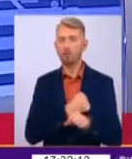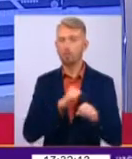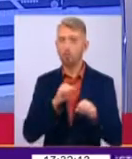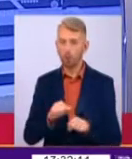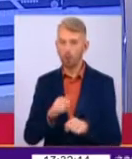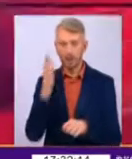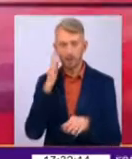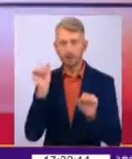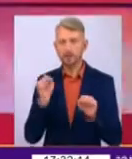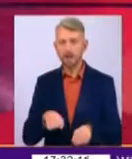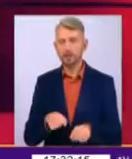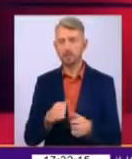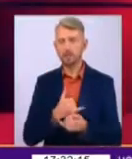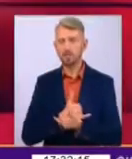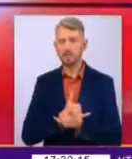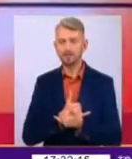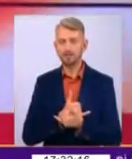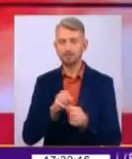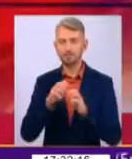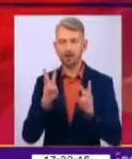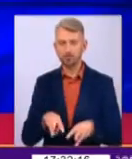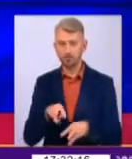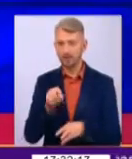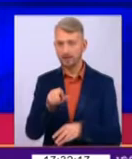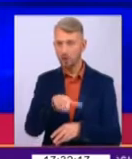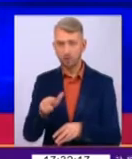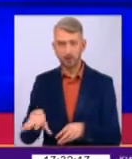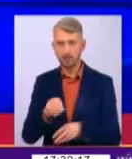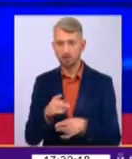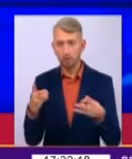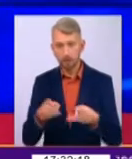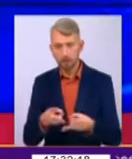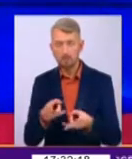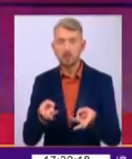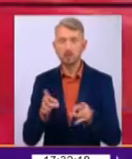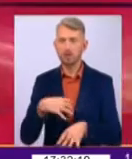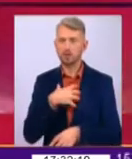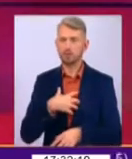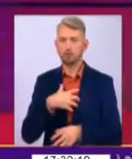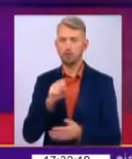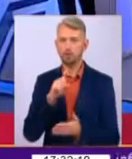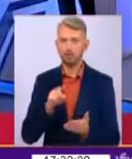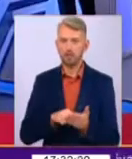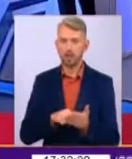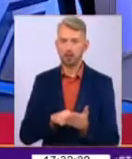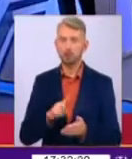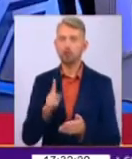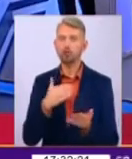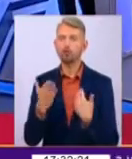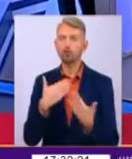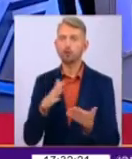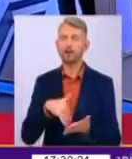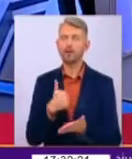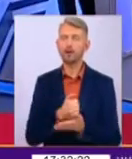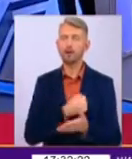здатні забезпечити цих людей всім необхідним, це залишається ключовим питанням. Що стосується